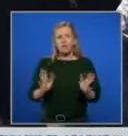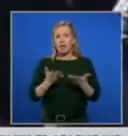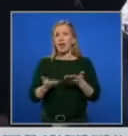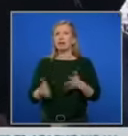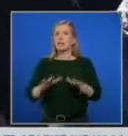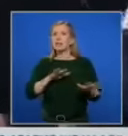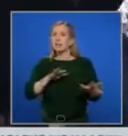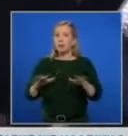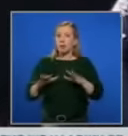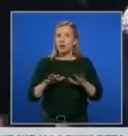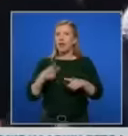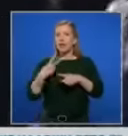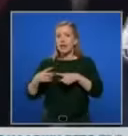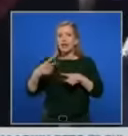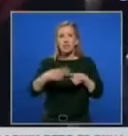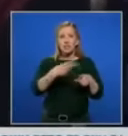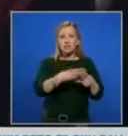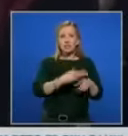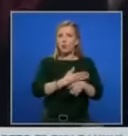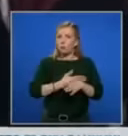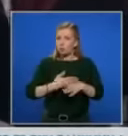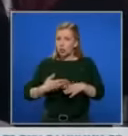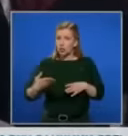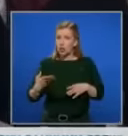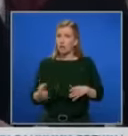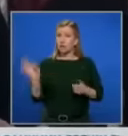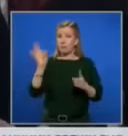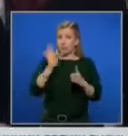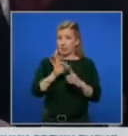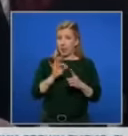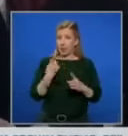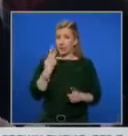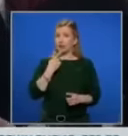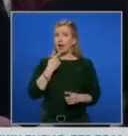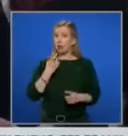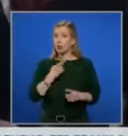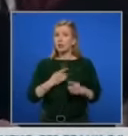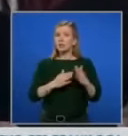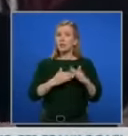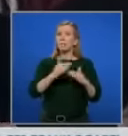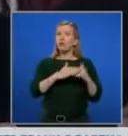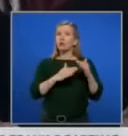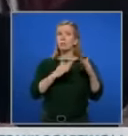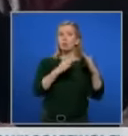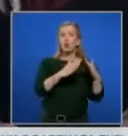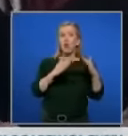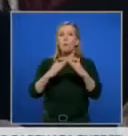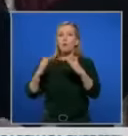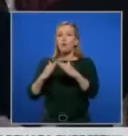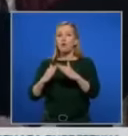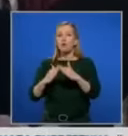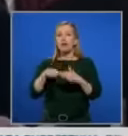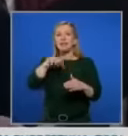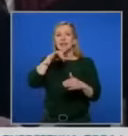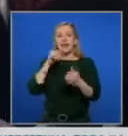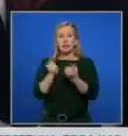земетресението. Разчистването на развалините продължава. Поставихме си за цел за една година да построим домове на мястото на разрушените сгради.